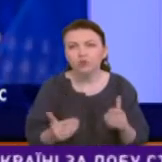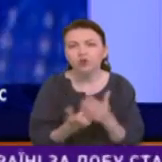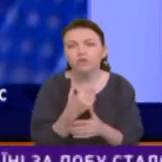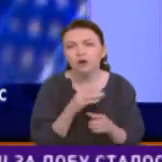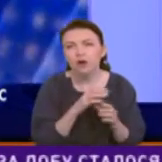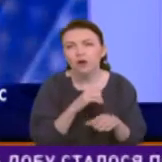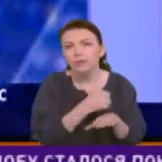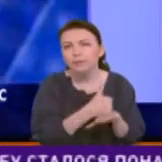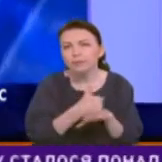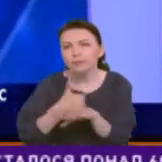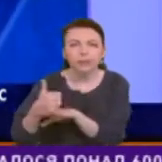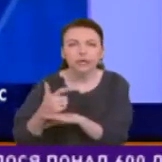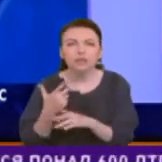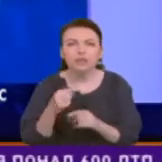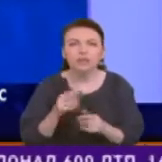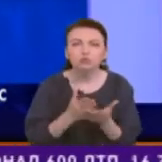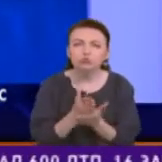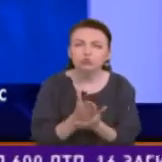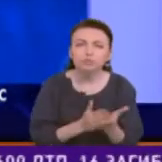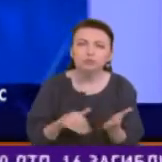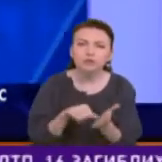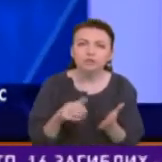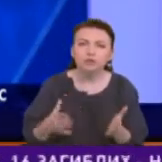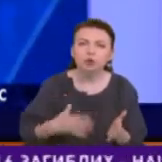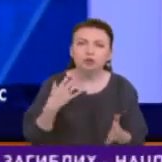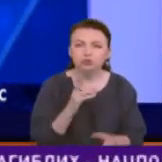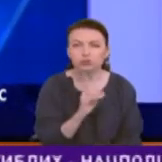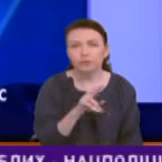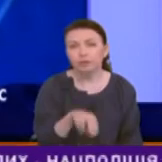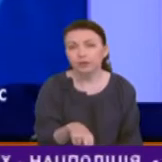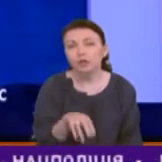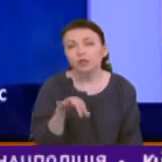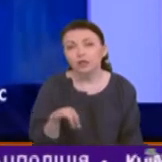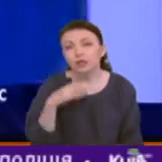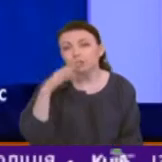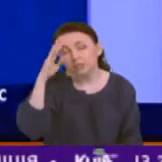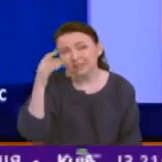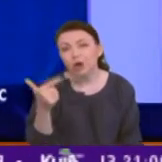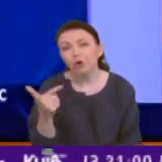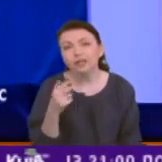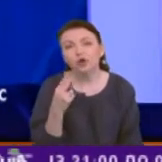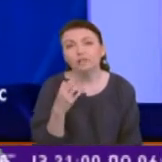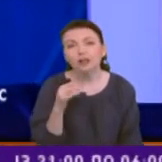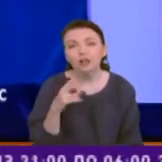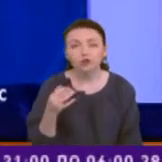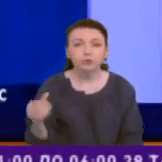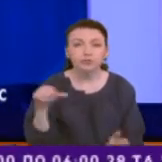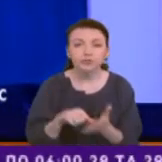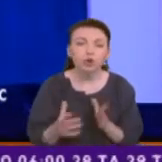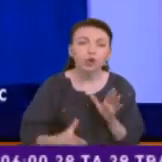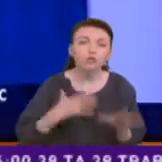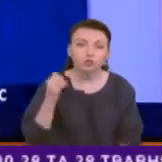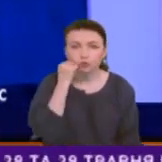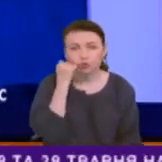парафія ПЦУ, де співслужать представники колишнього КП і отець Георгій Коваленко, який представляє колишній